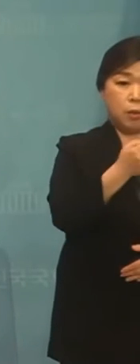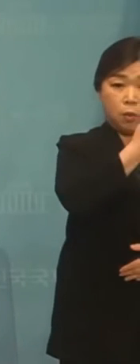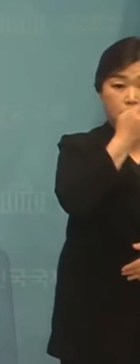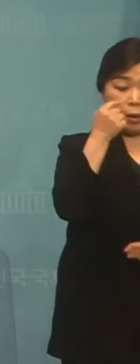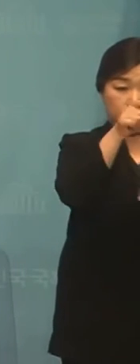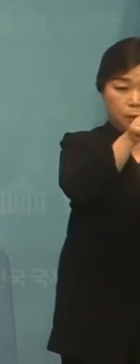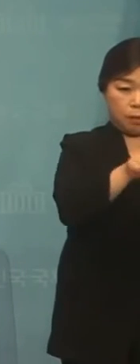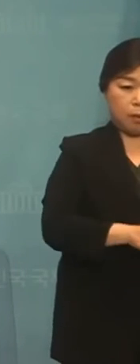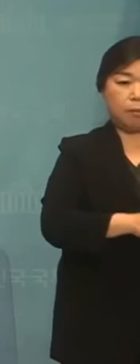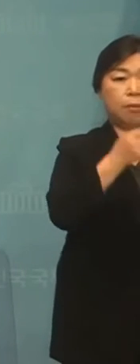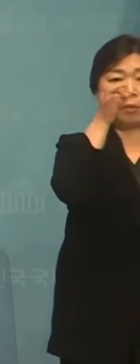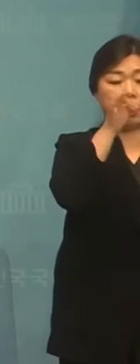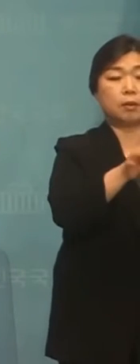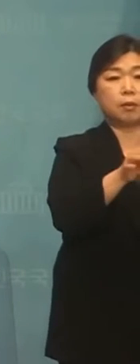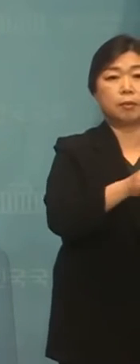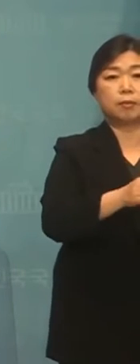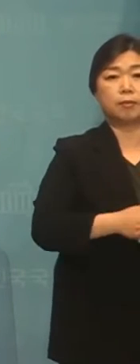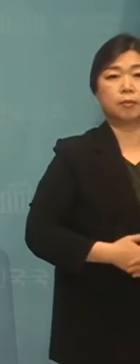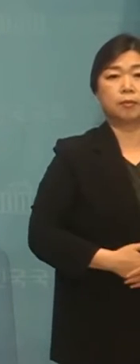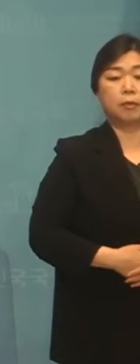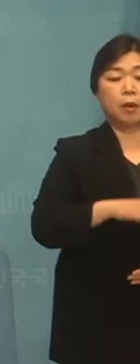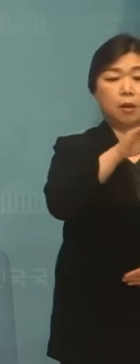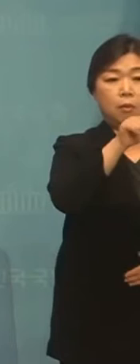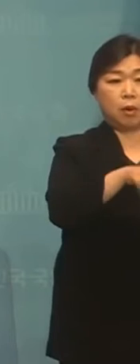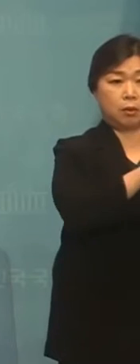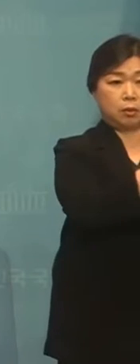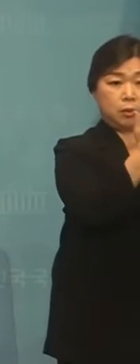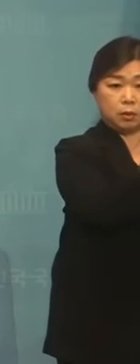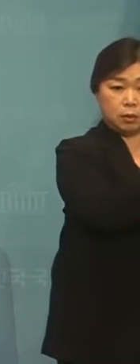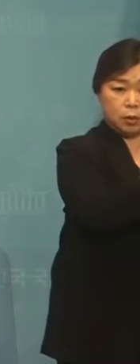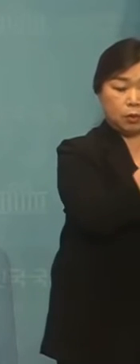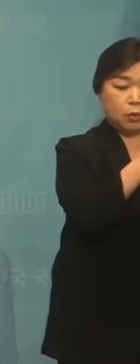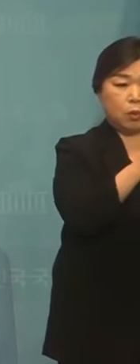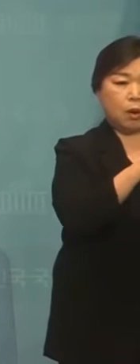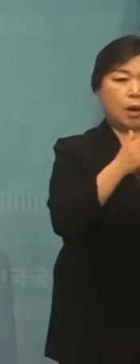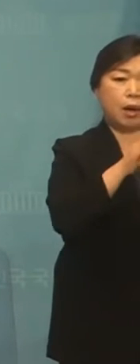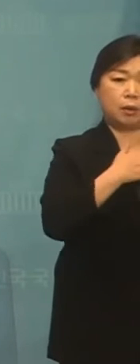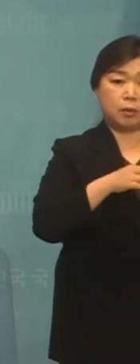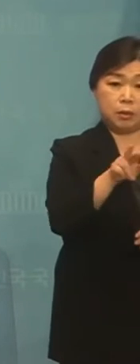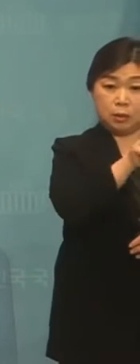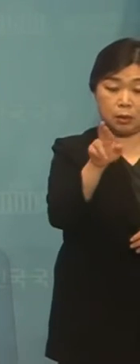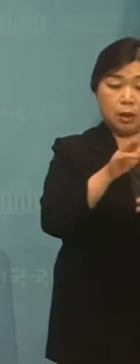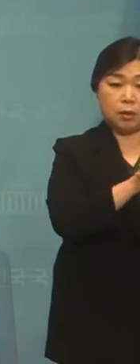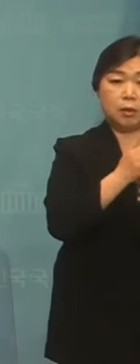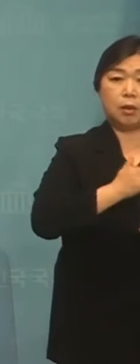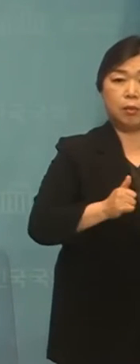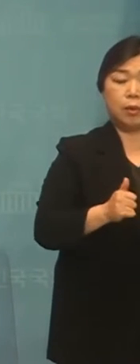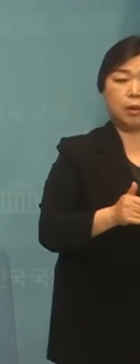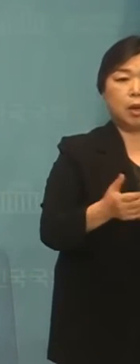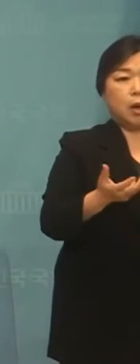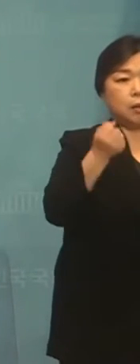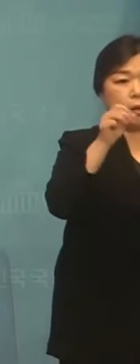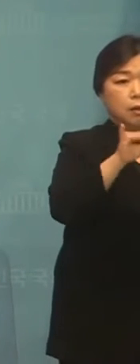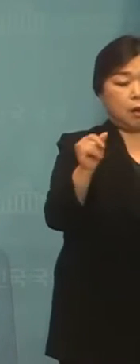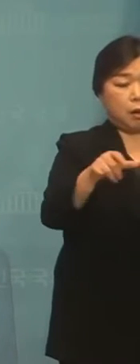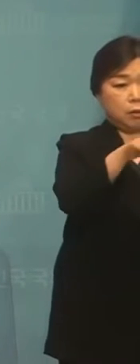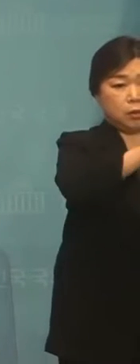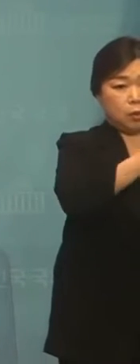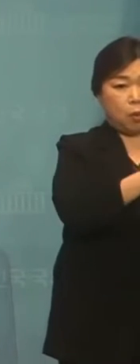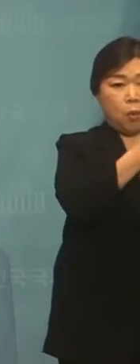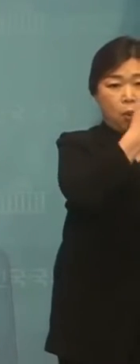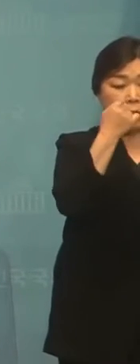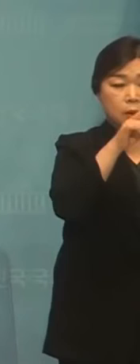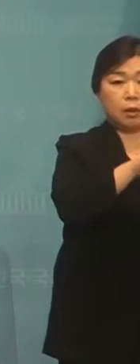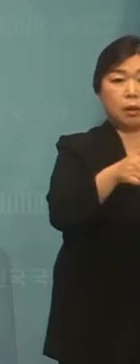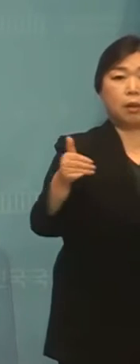새롭게 확인되었습니다. 박형준 일가와 주변인들이 보유한 토지의 규모가 정확히 확인되는